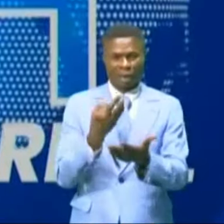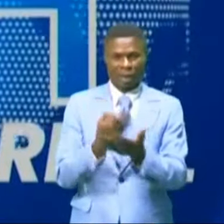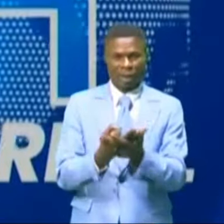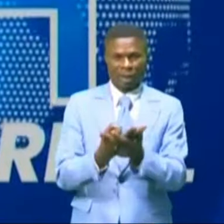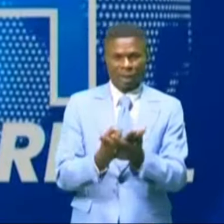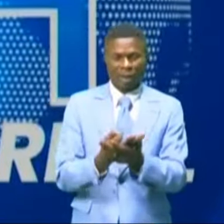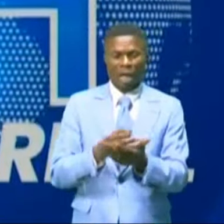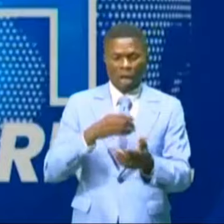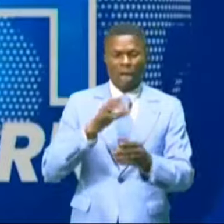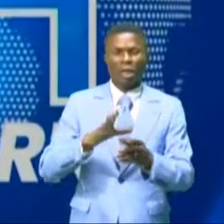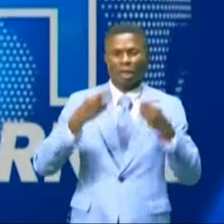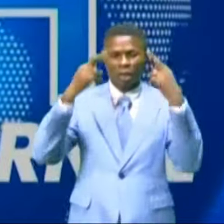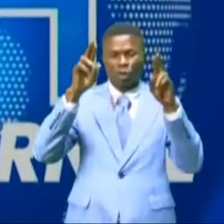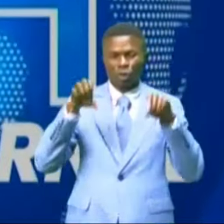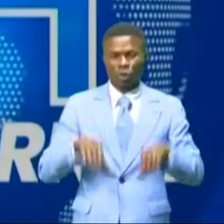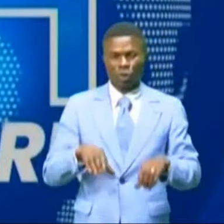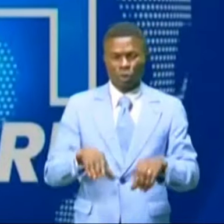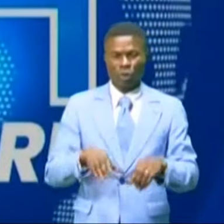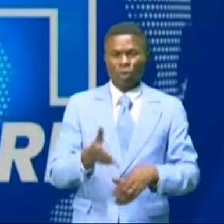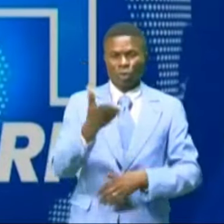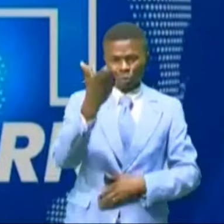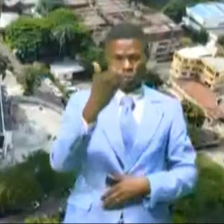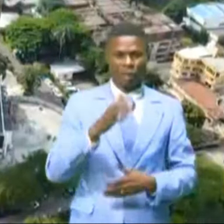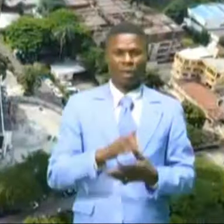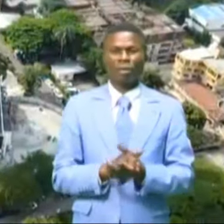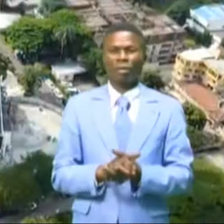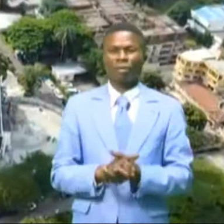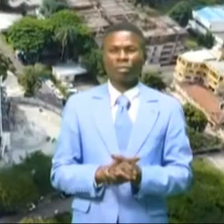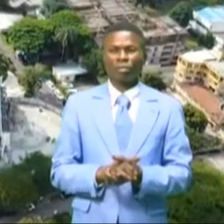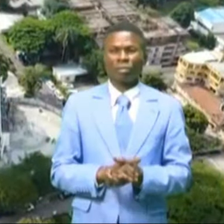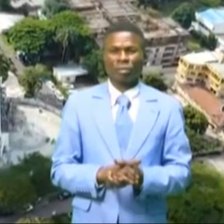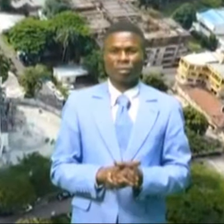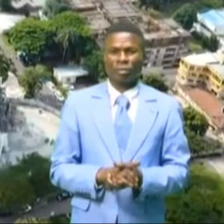déjà opérées en RDC. Bobo Mokonzi.